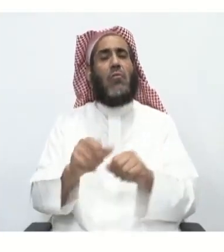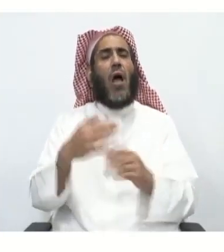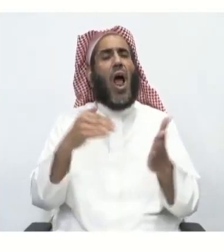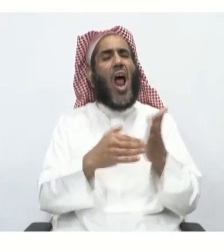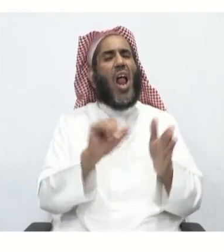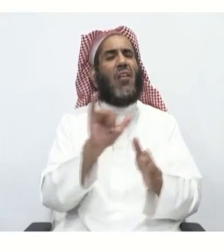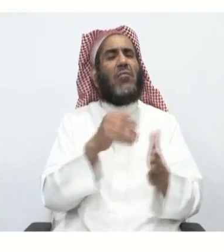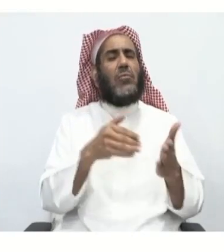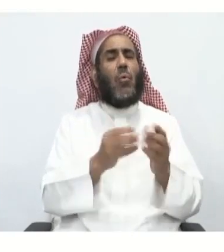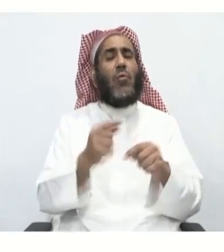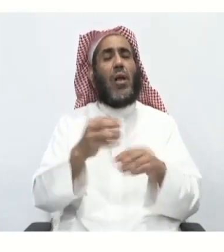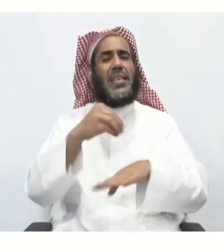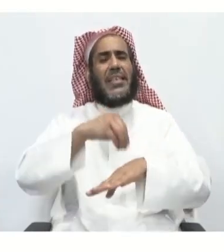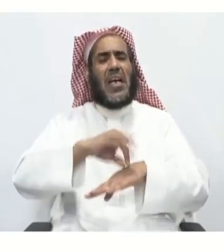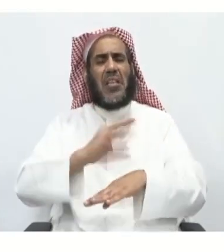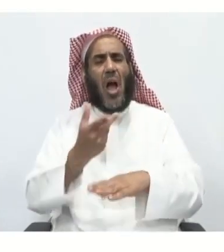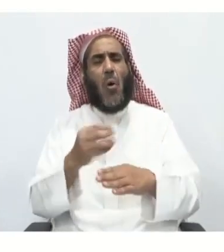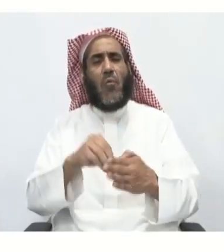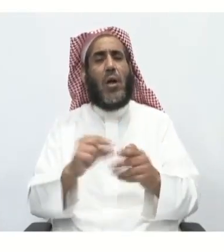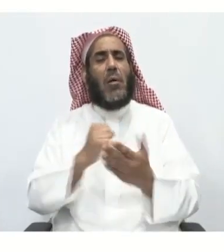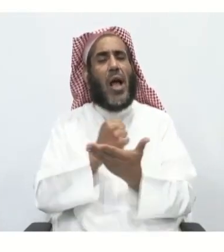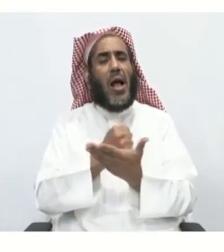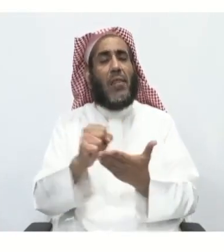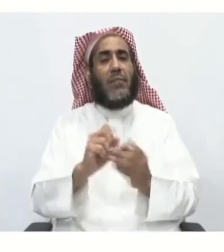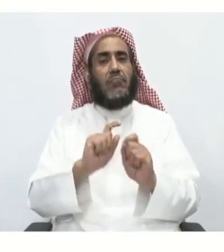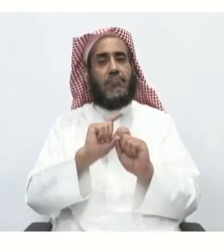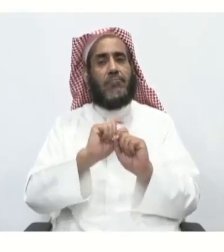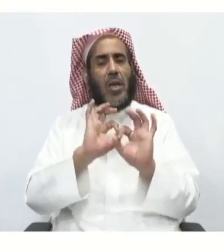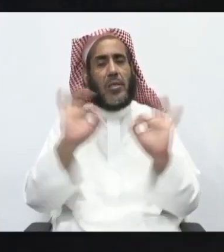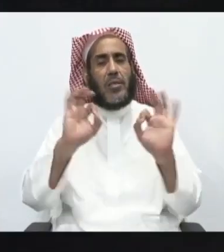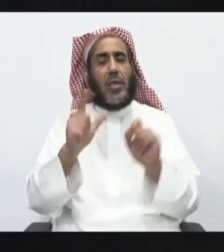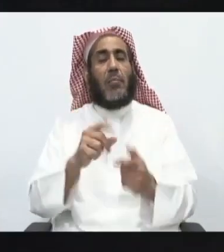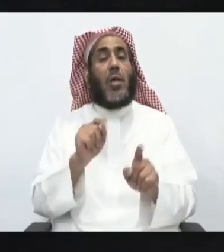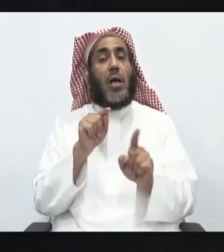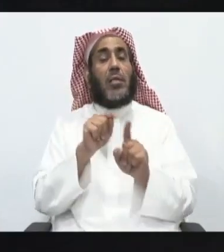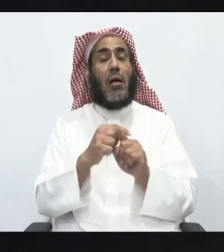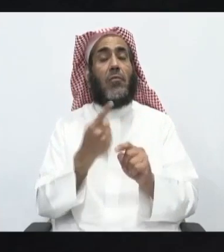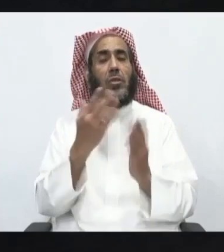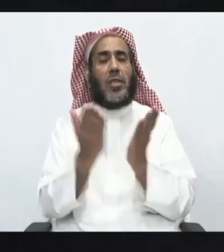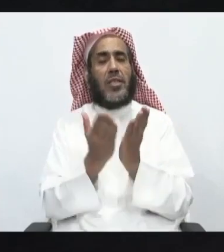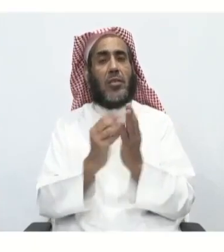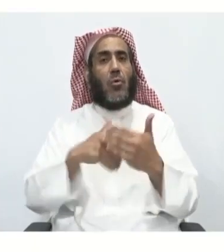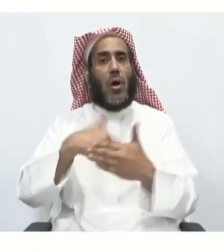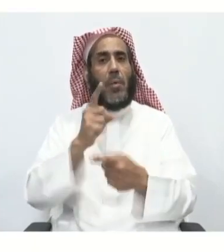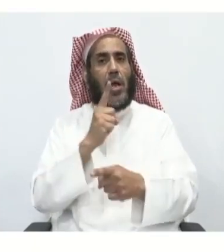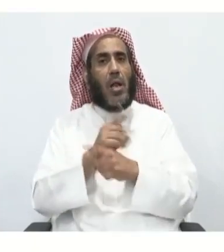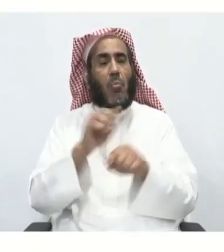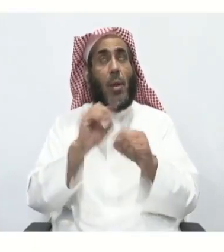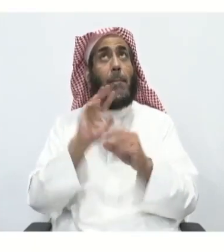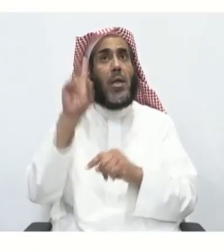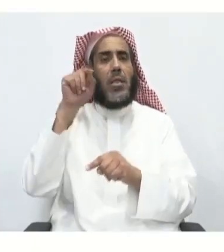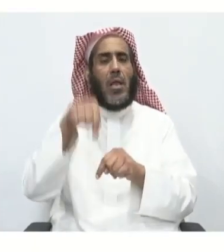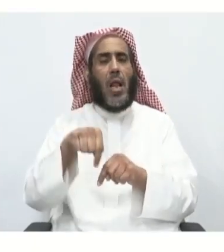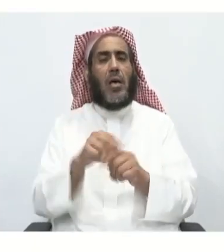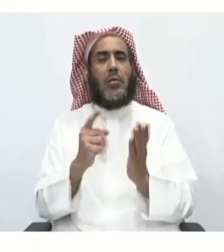وكلمات فيها زياده وحذف بشكل صحيح هذه هي اهداف الوحده التي يتوقع منك باذن الله ان تكون